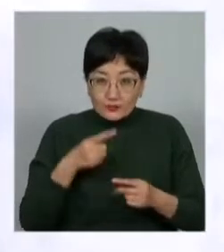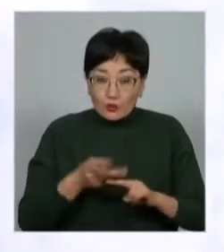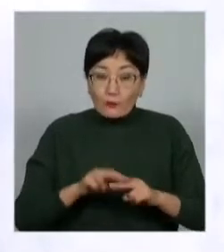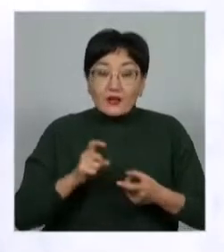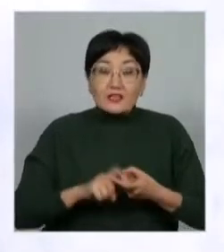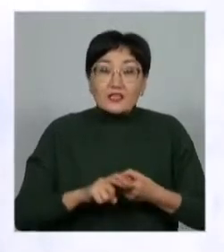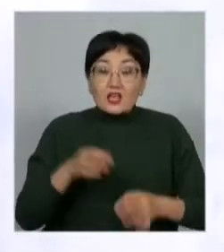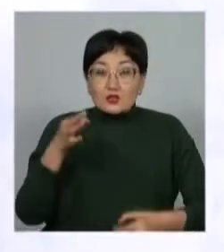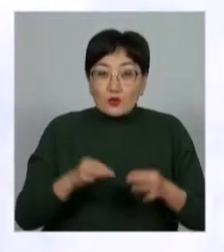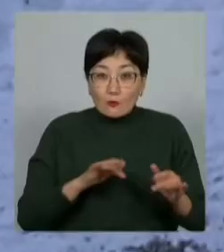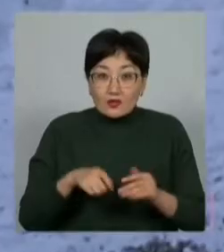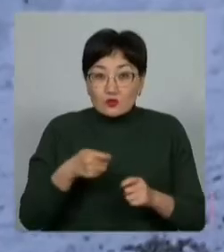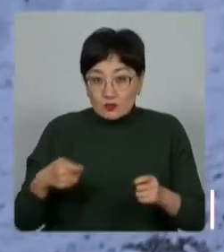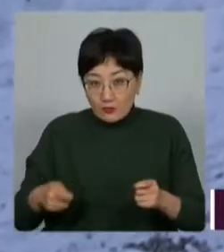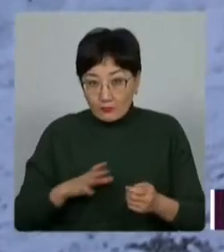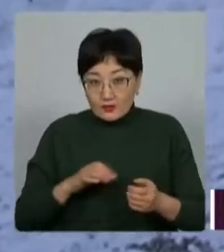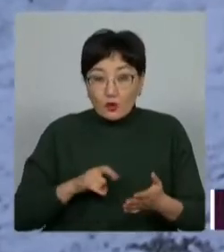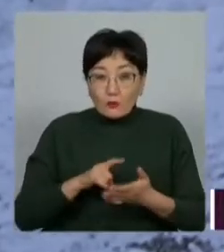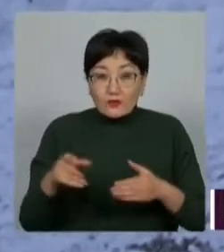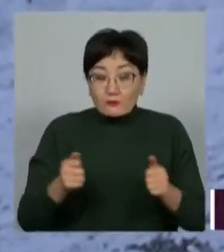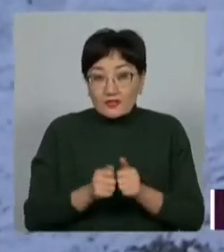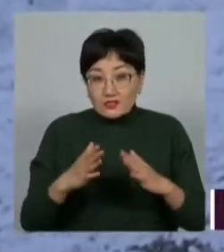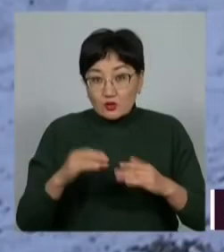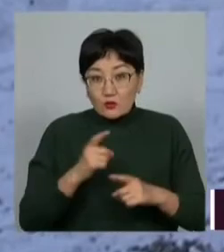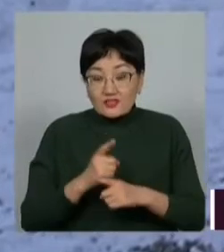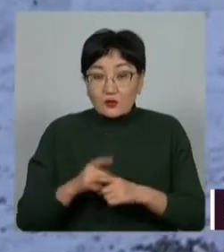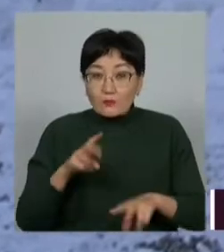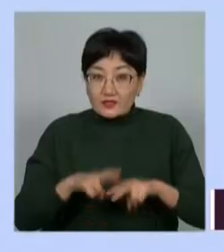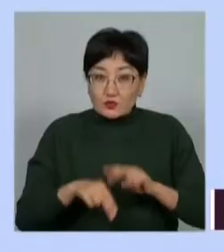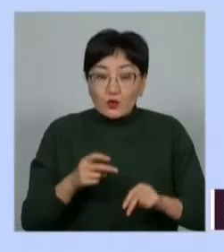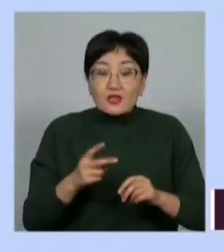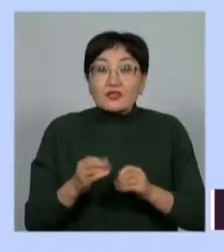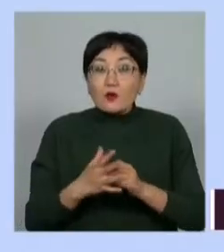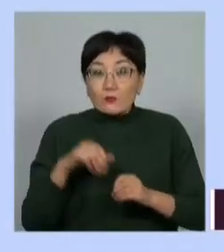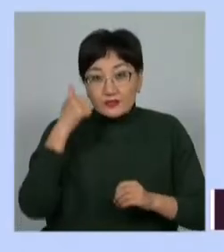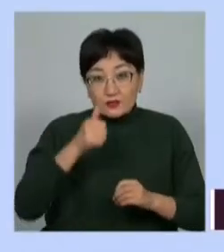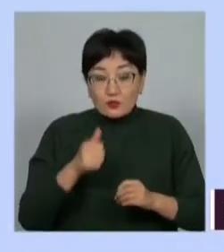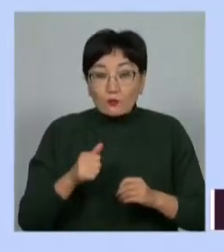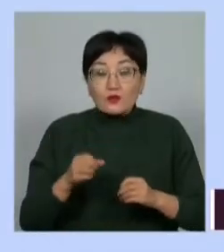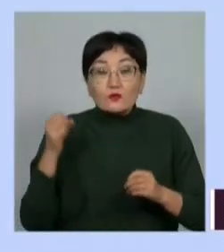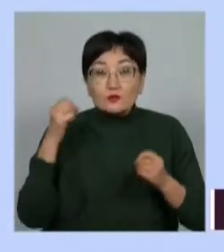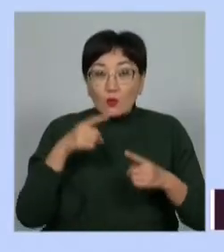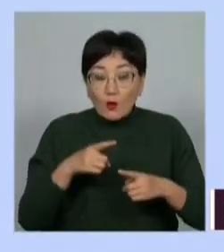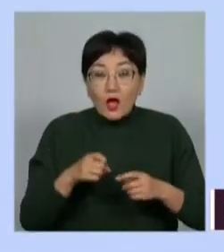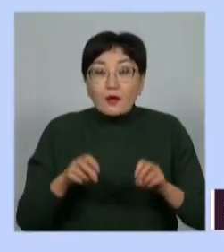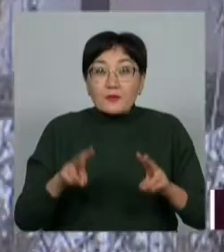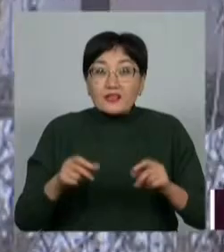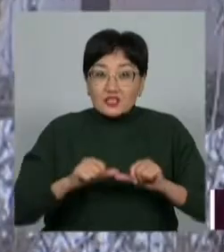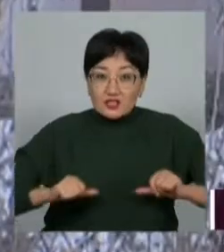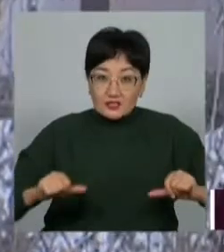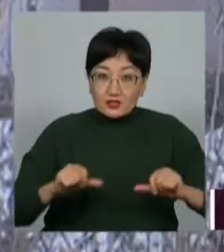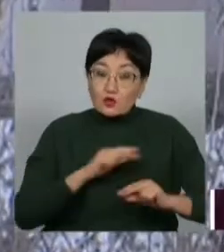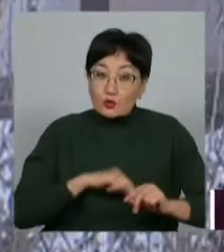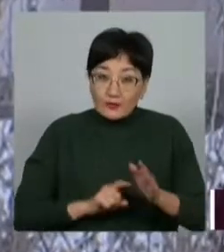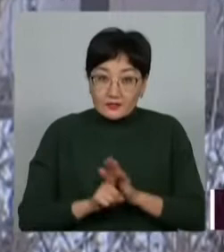байланысты іс созылып отыр негізі. Әуежай маңындағы үйлердің заңсыз салынғаны 2015 жылы белгілі болып, тіпті арнайы комиссияда